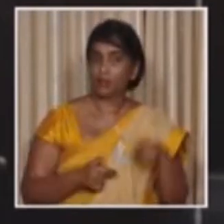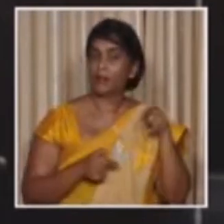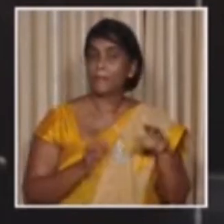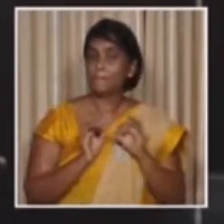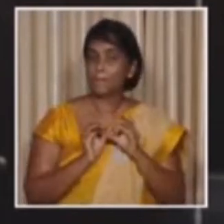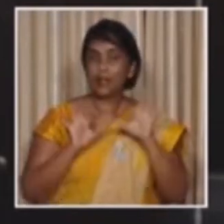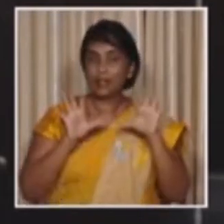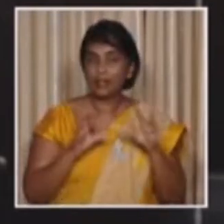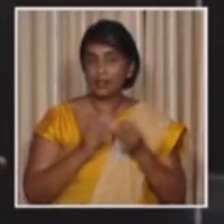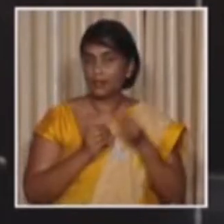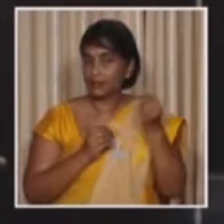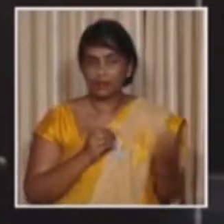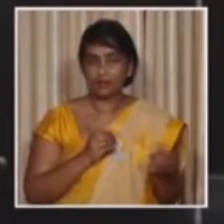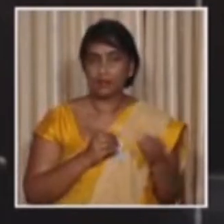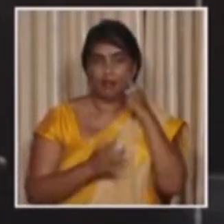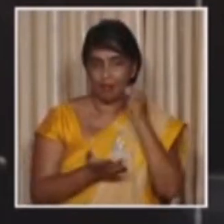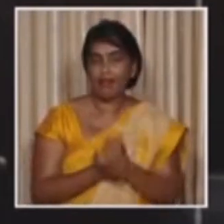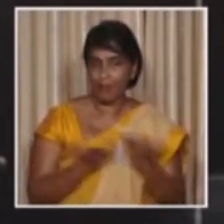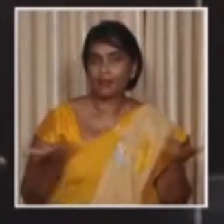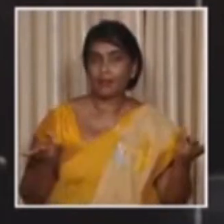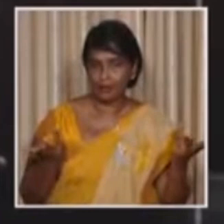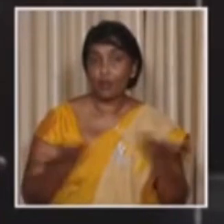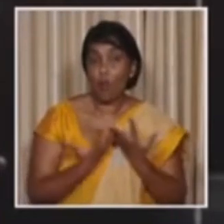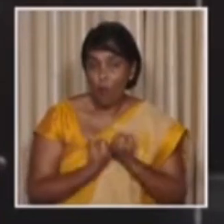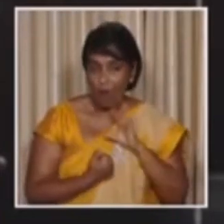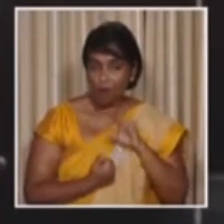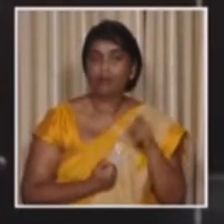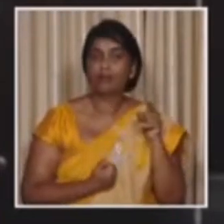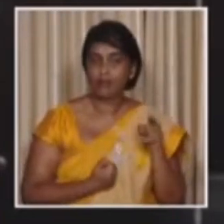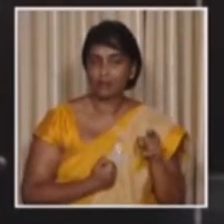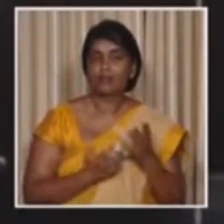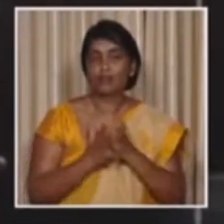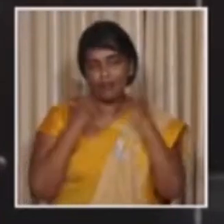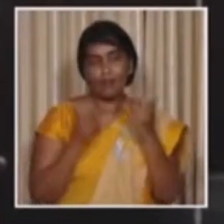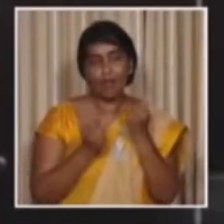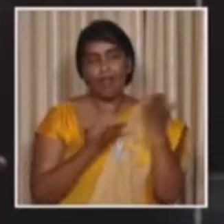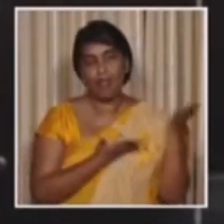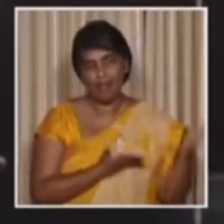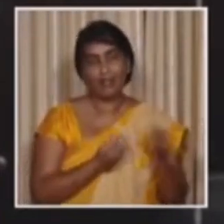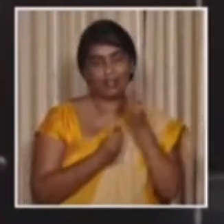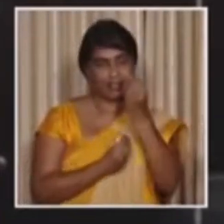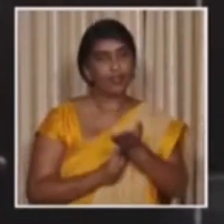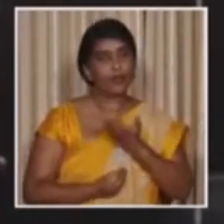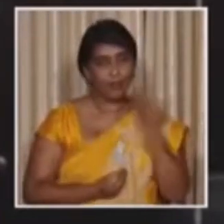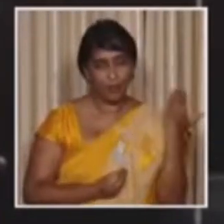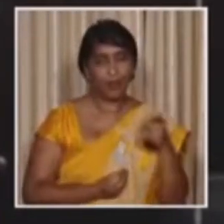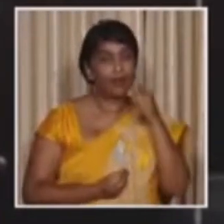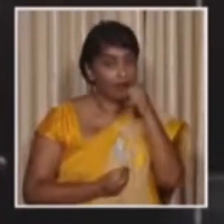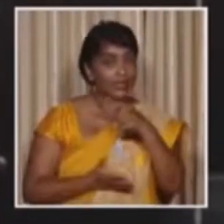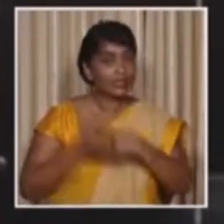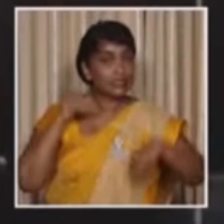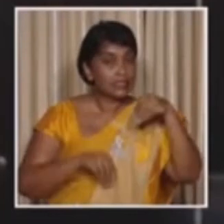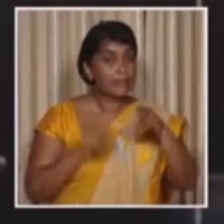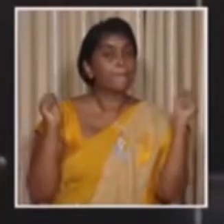බිලියන 10ක් දෙන එක අමාරු වැඩක් නෙවෙයි. වුවමනාවක් තිබ්බනම් ඕනතරම් සල්ලි තිබුණා මේක දෙන්න. ඔබතුමන්ලට